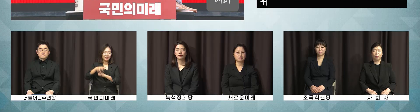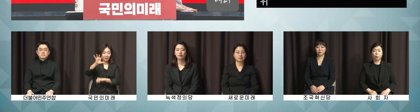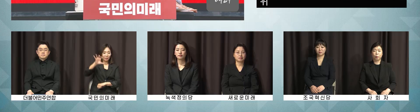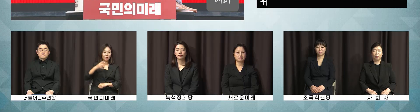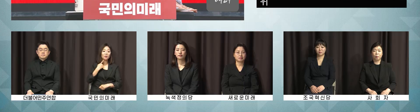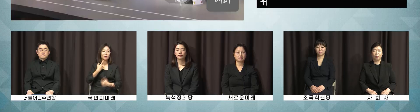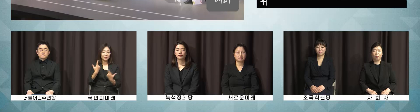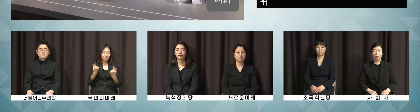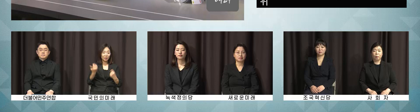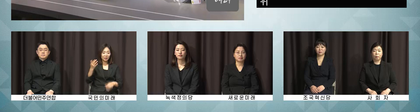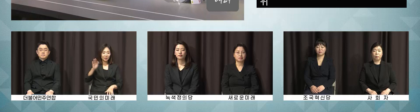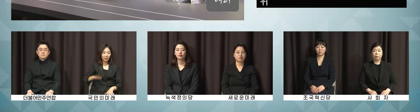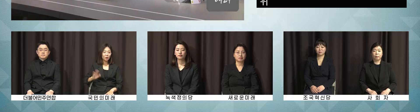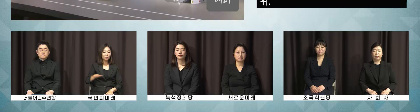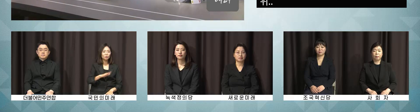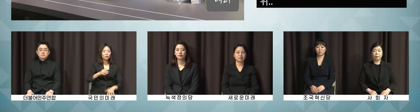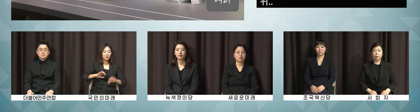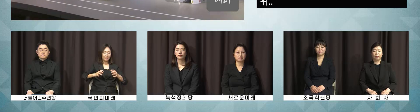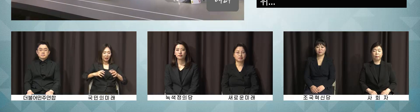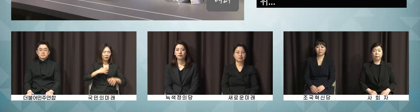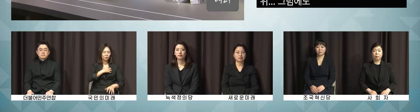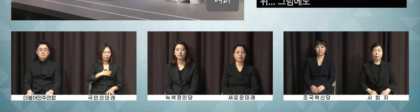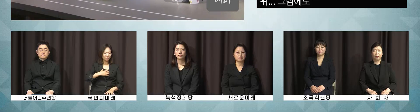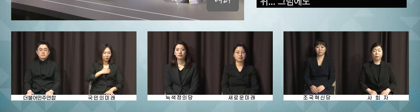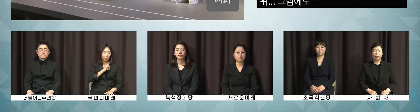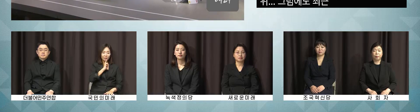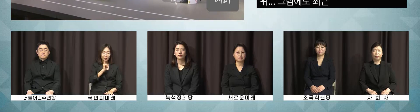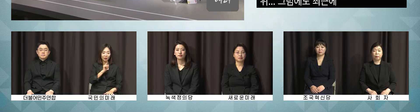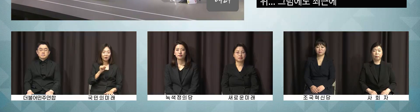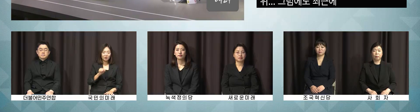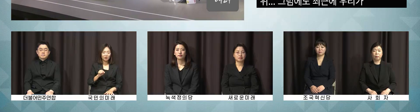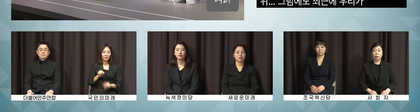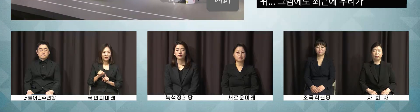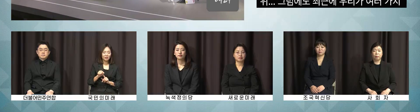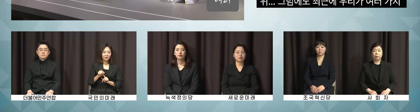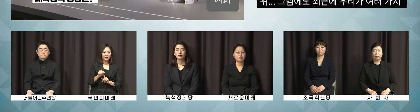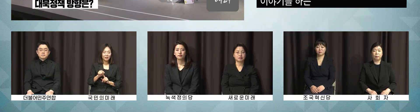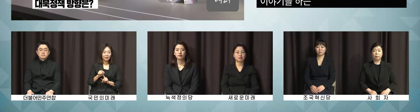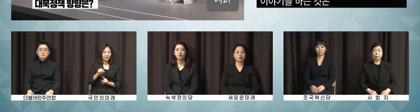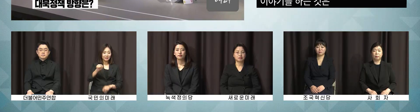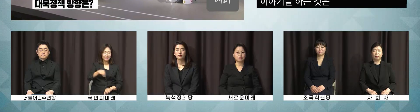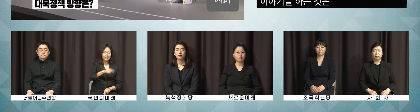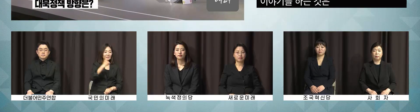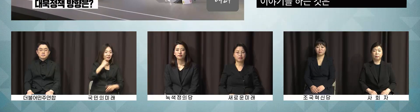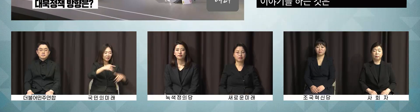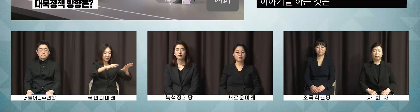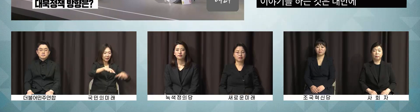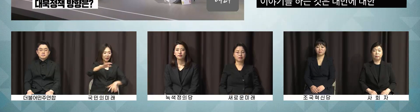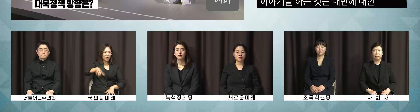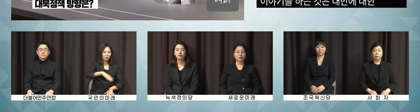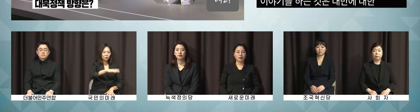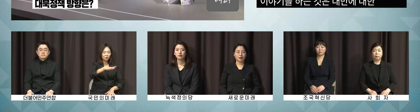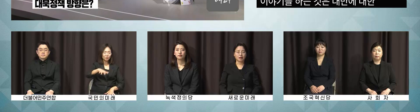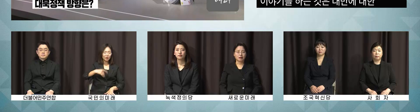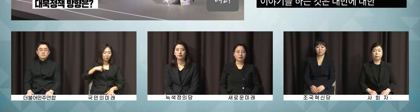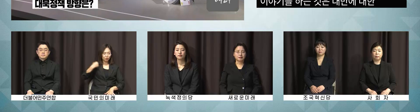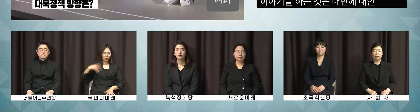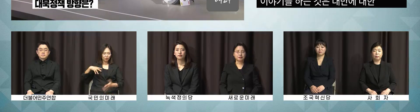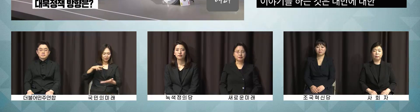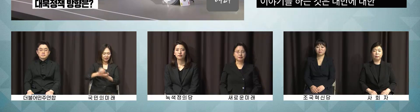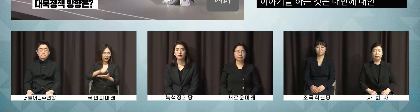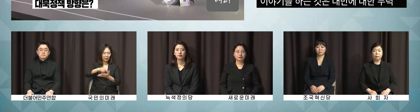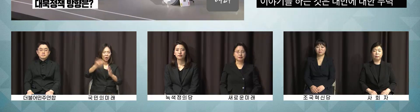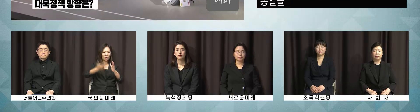사실입니다. 그럼에도 최근에 우리가 여러 가지 우려를 하는 것은 바로 대만에 대한 무력 통일을 하겠다라고 하는